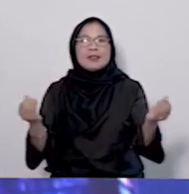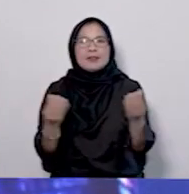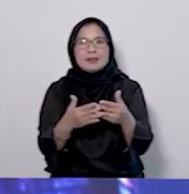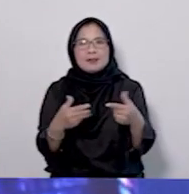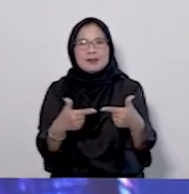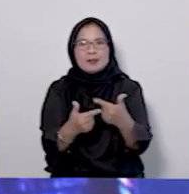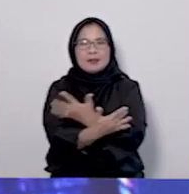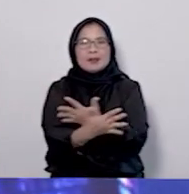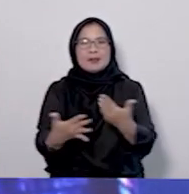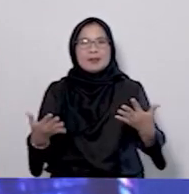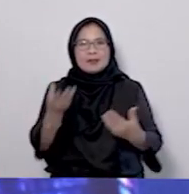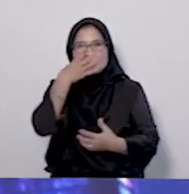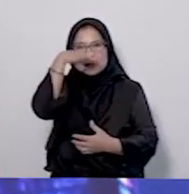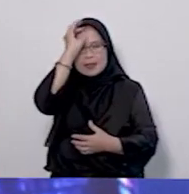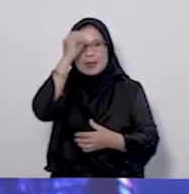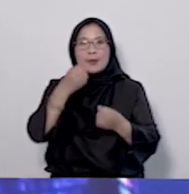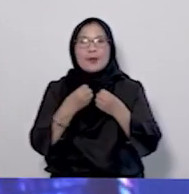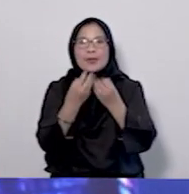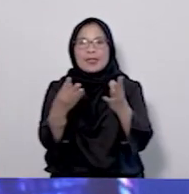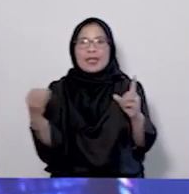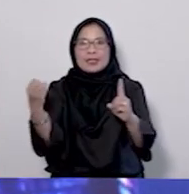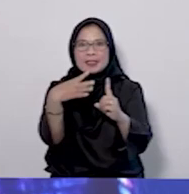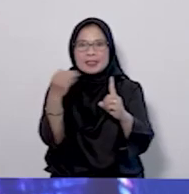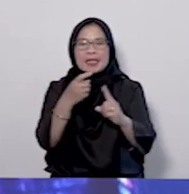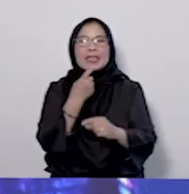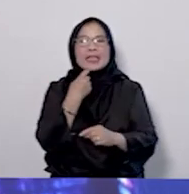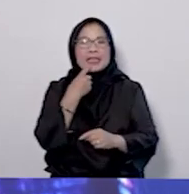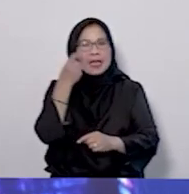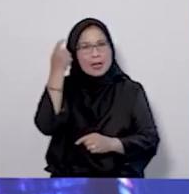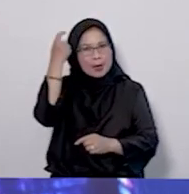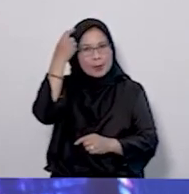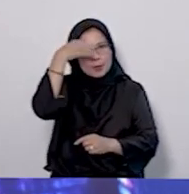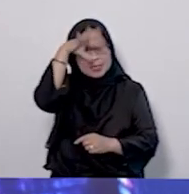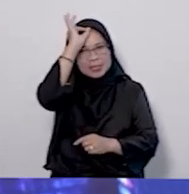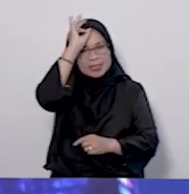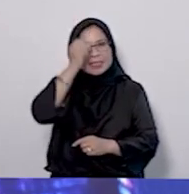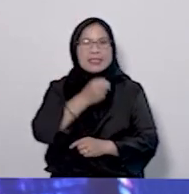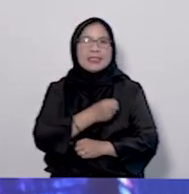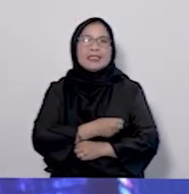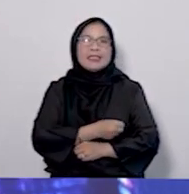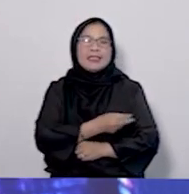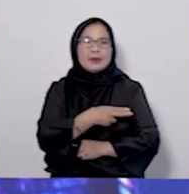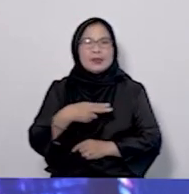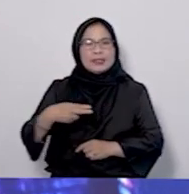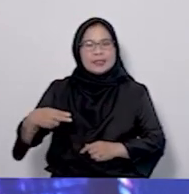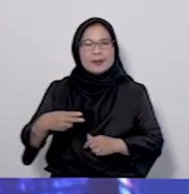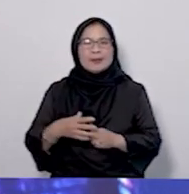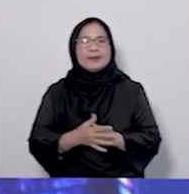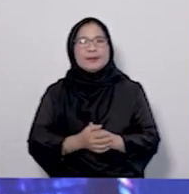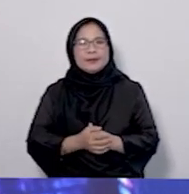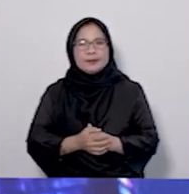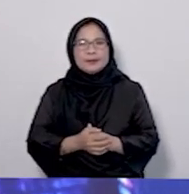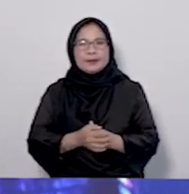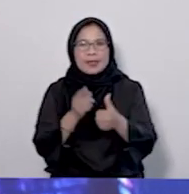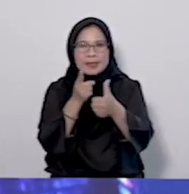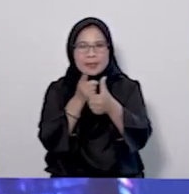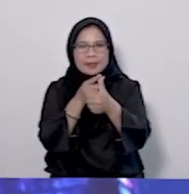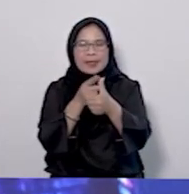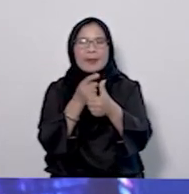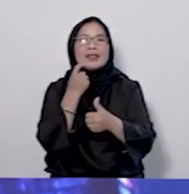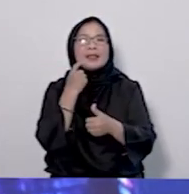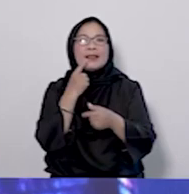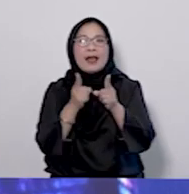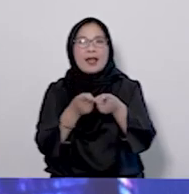menyampaikan update terkait dengan informasi Kepolisian Negara Republik Indonesia yang pertama adalah